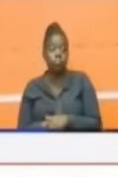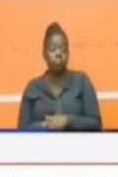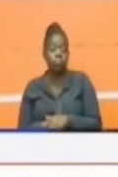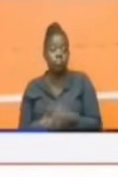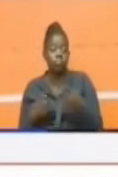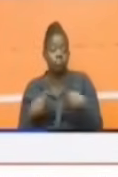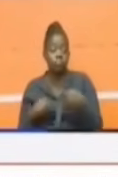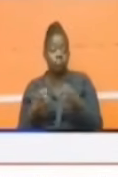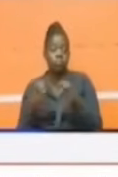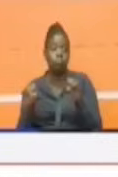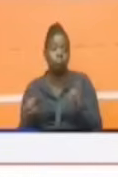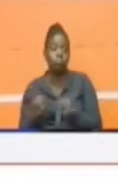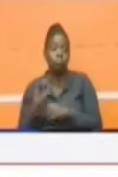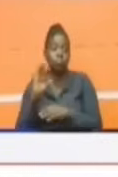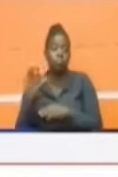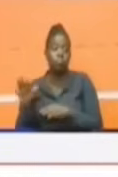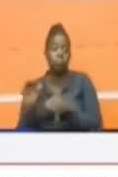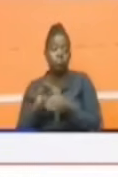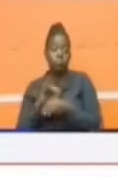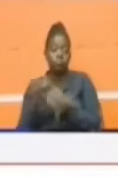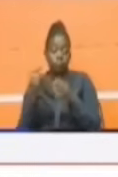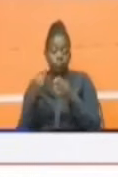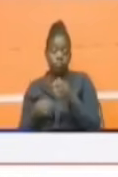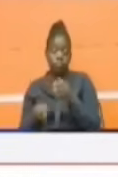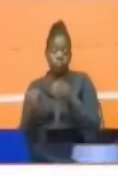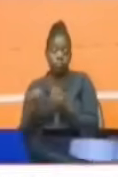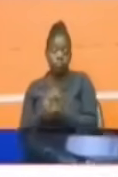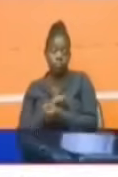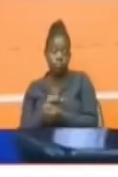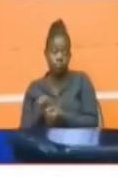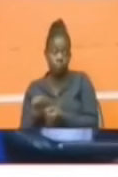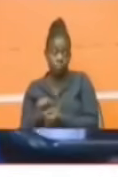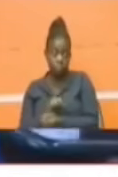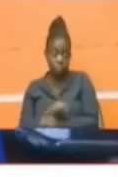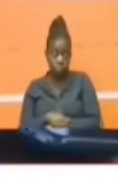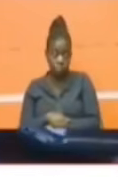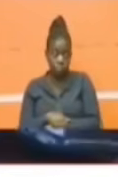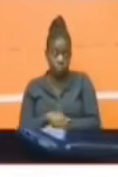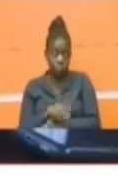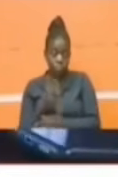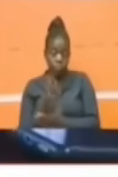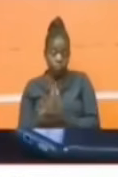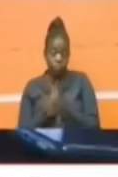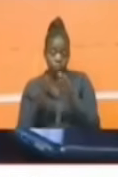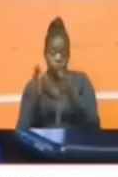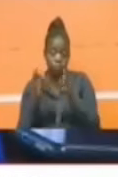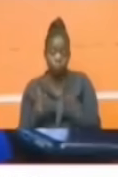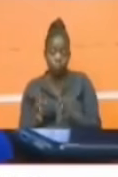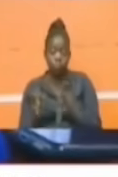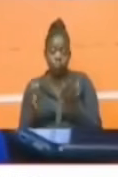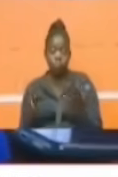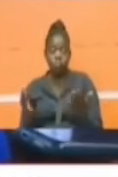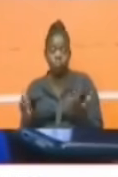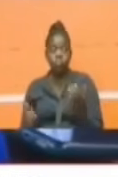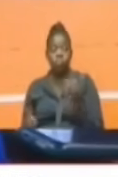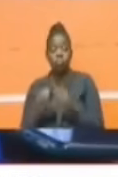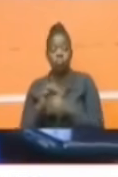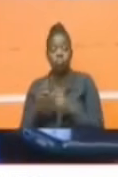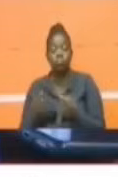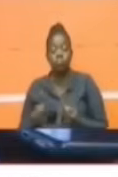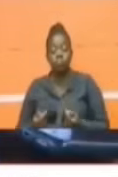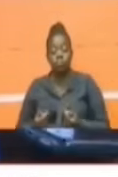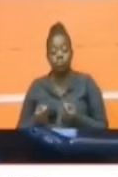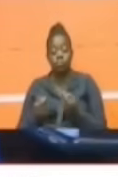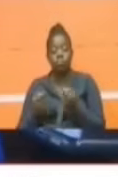tugezaako okuzaawo n'okuddaabiriza ebyo byali bikoze ki byonoonese ebimu ku byo bye tuzaawo y'entambula